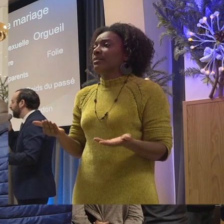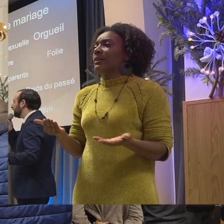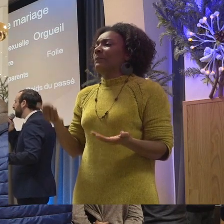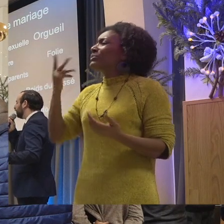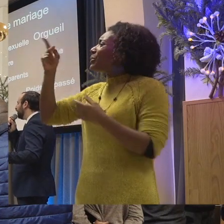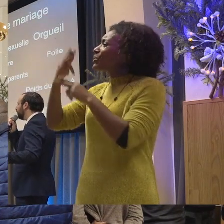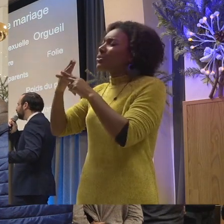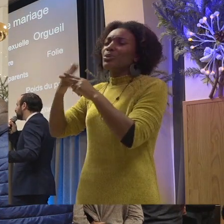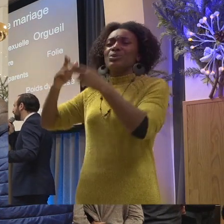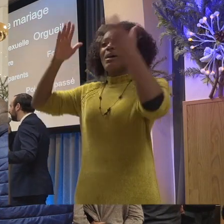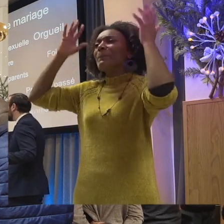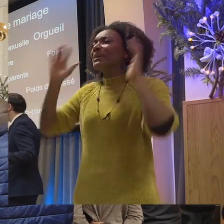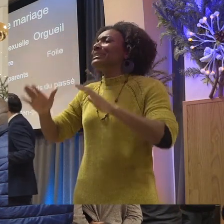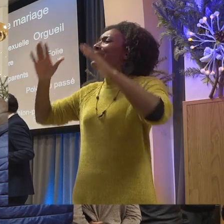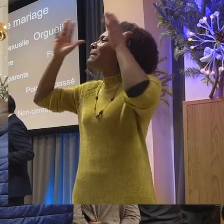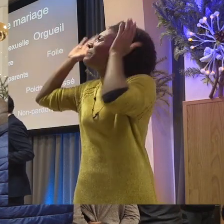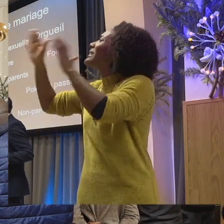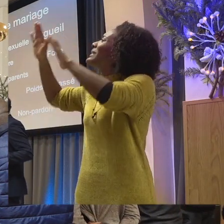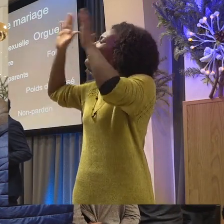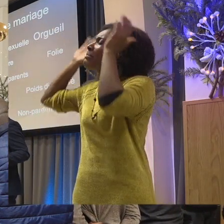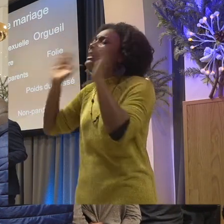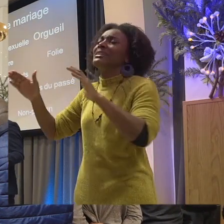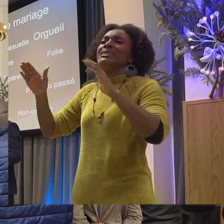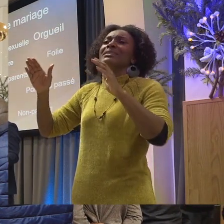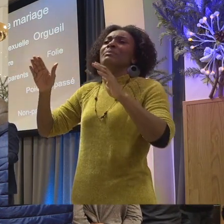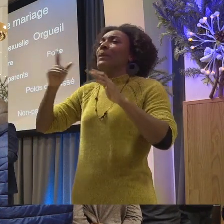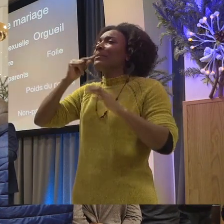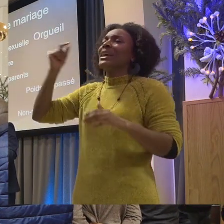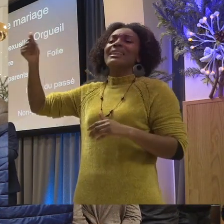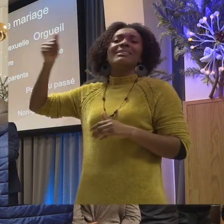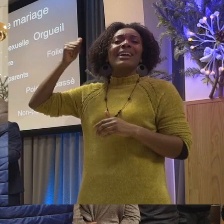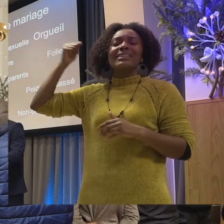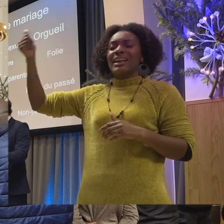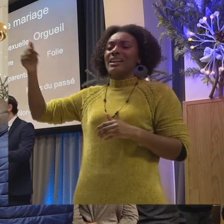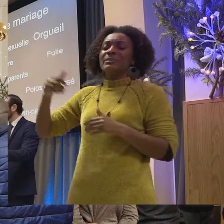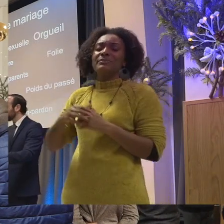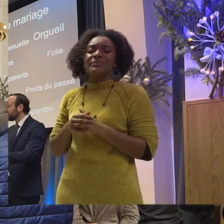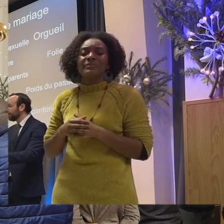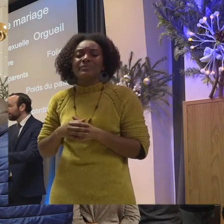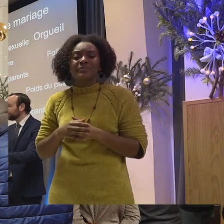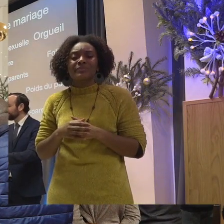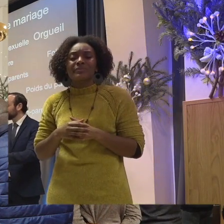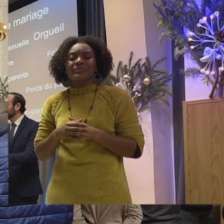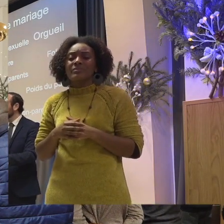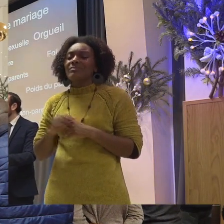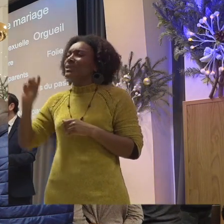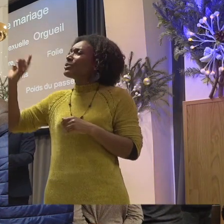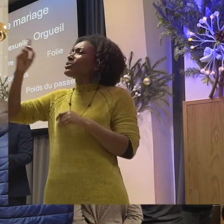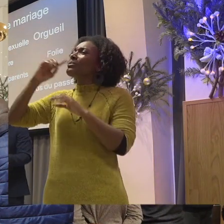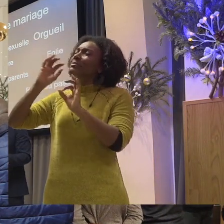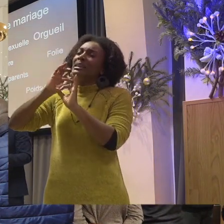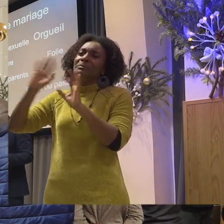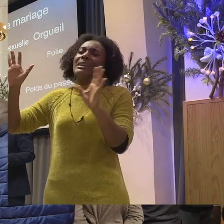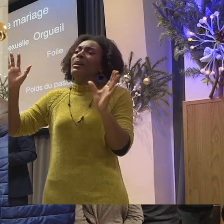soit béni au milieu de nous, Seigneur. Loué sois-tu, Père éternel, pour ton œuvre dans chacune de nos vies. Tu es un Dieu